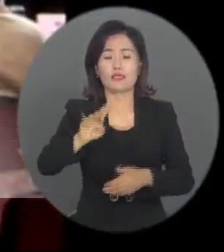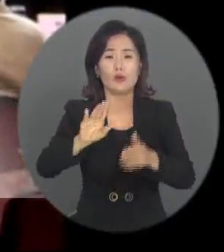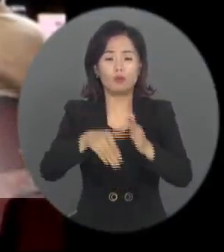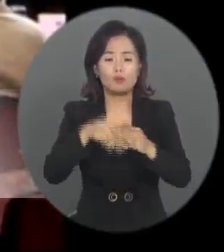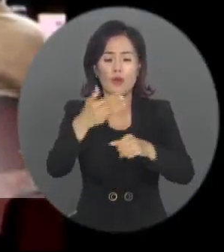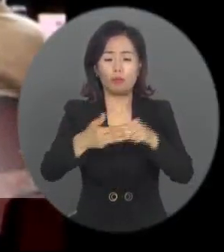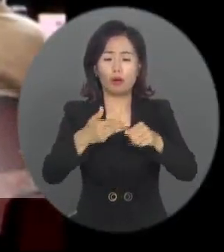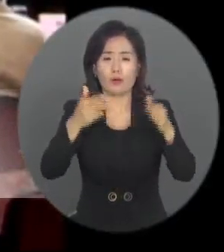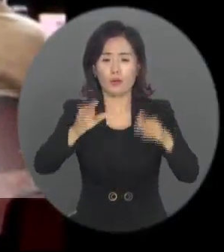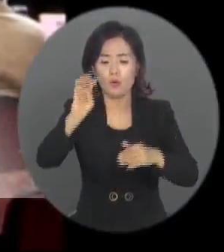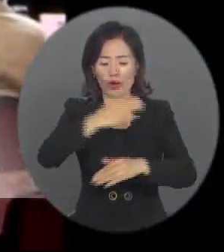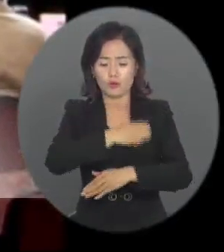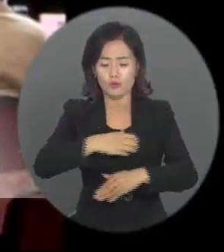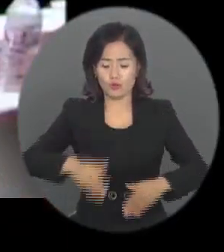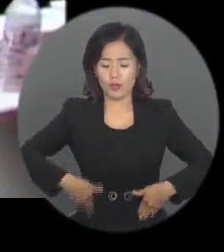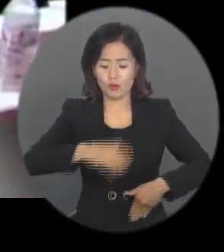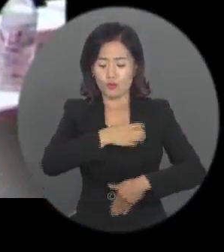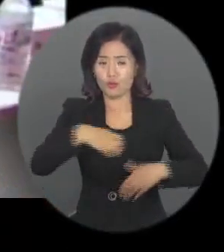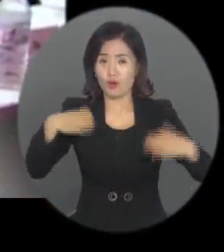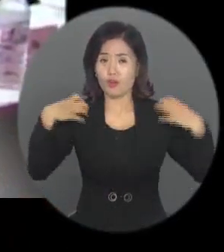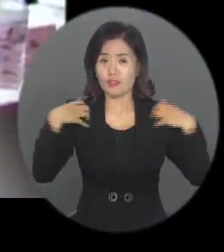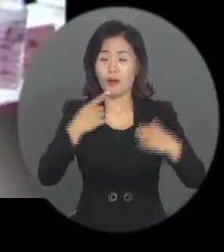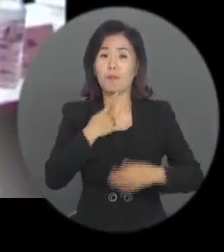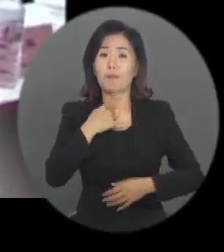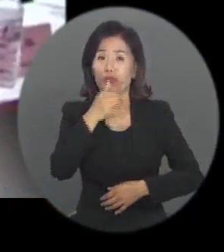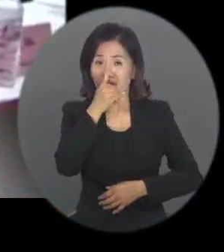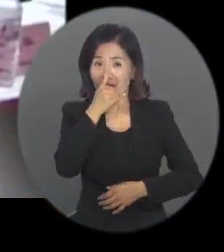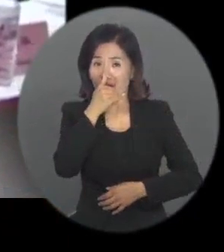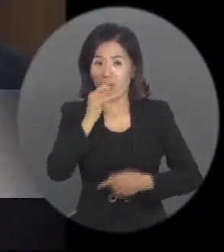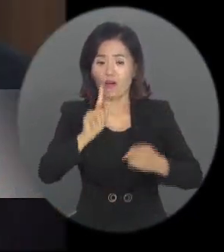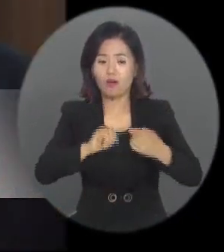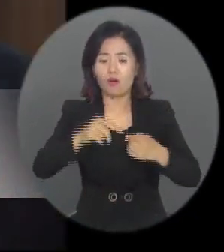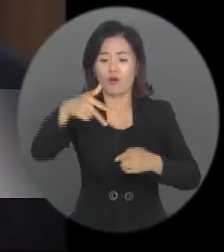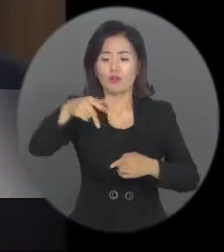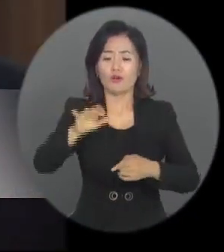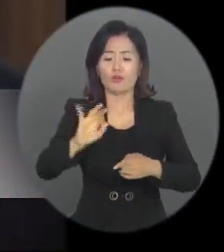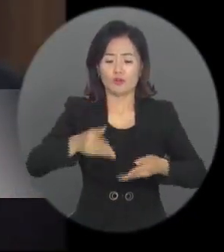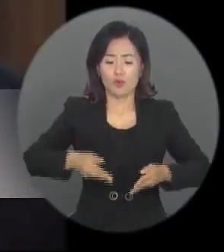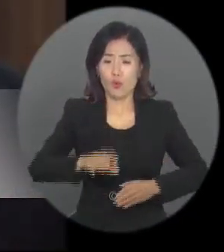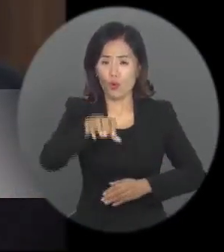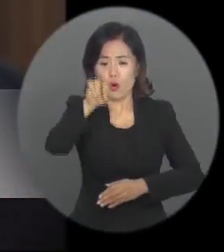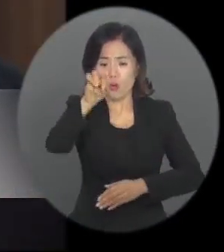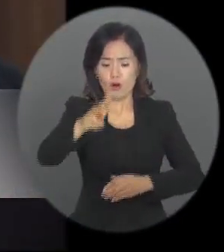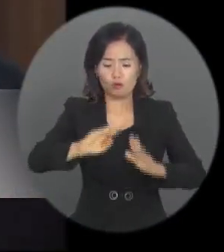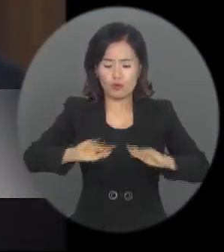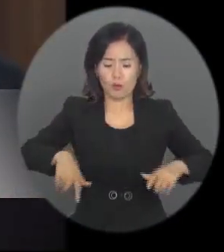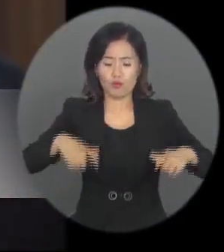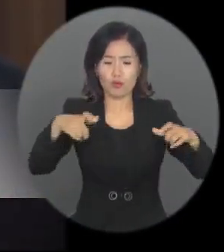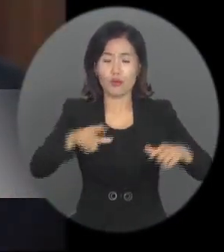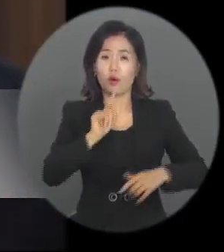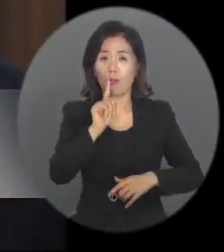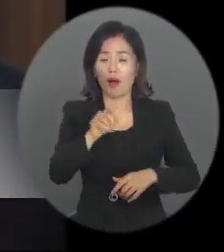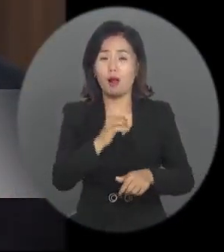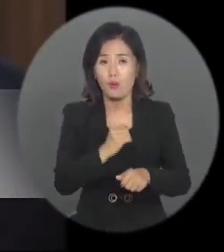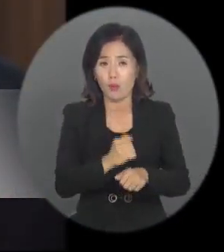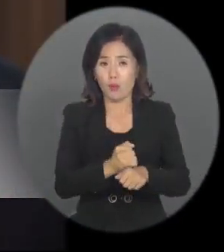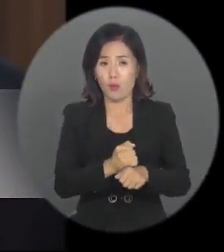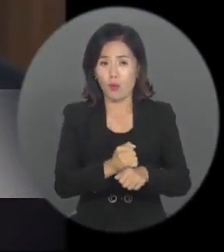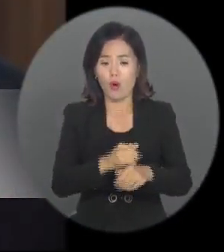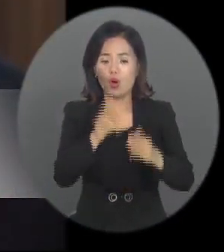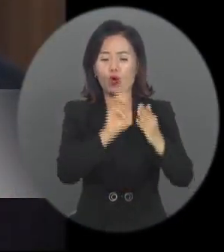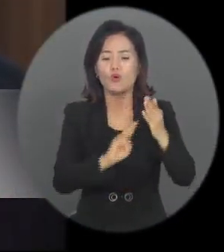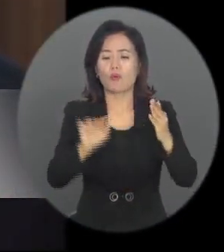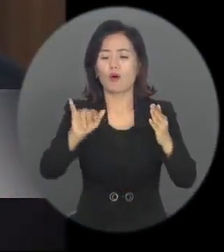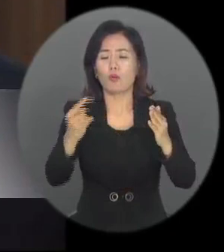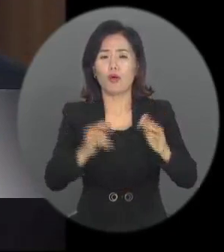2002년부터 8년간 광주 남구청장을 역임한 황일봉 회장은 정율성의 고향이 광주 남구였다는 것을 강조하면서